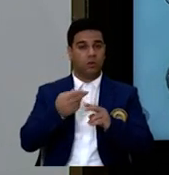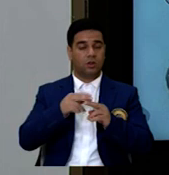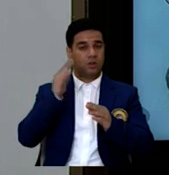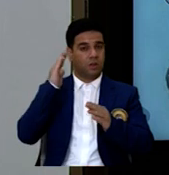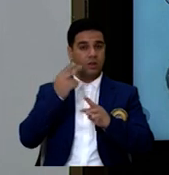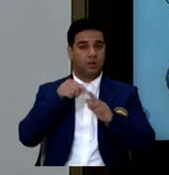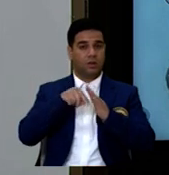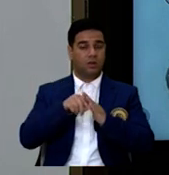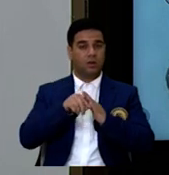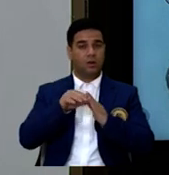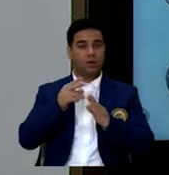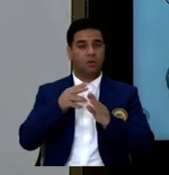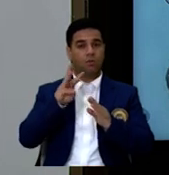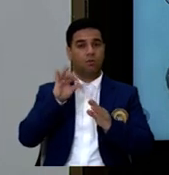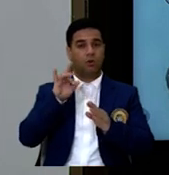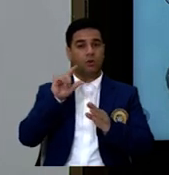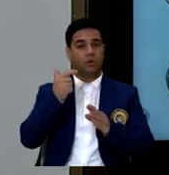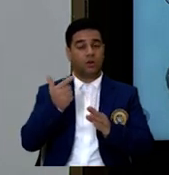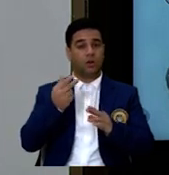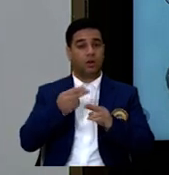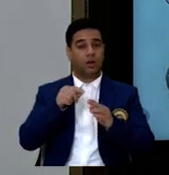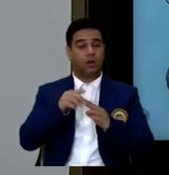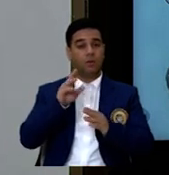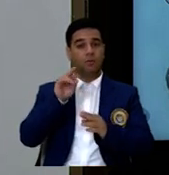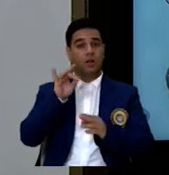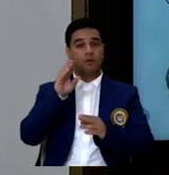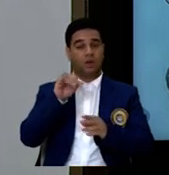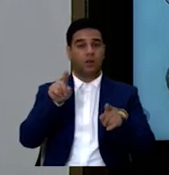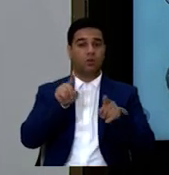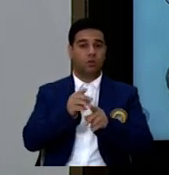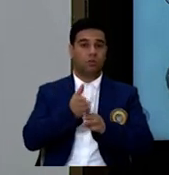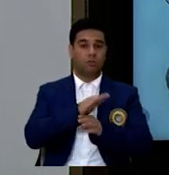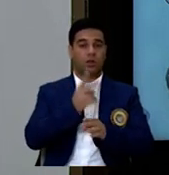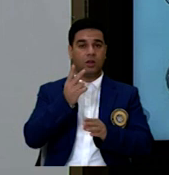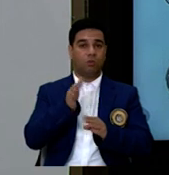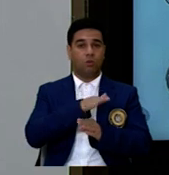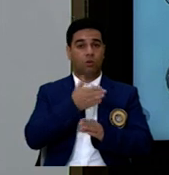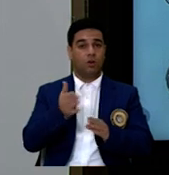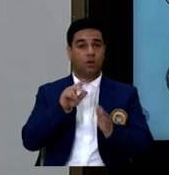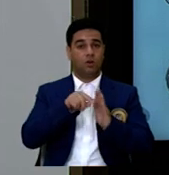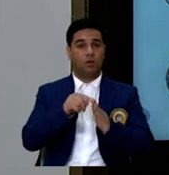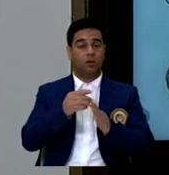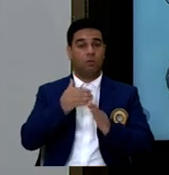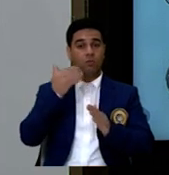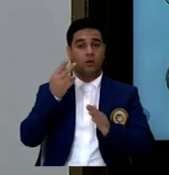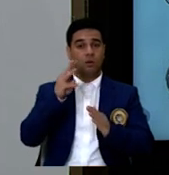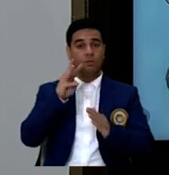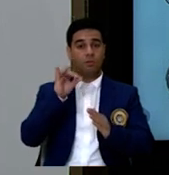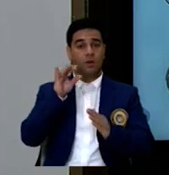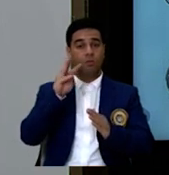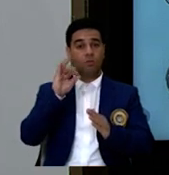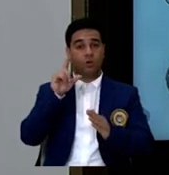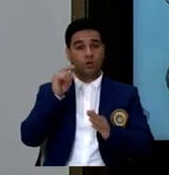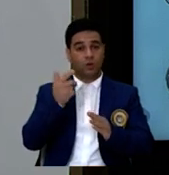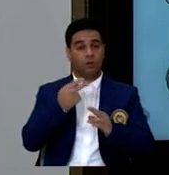miya. Periferik nerv sistemasi esa yana ikkiga bo'linadi. Ular bosh miya chiquvchi